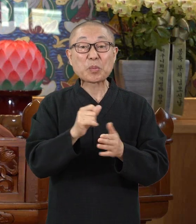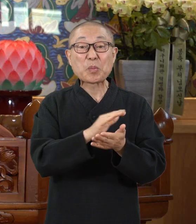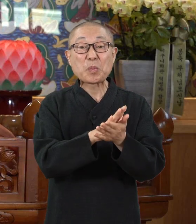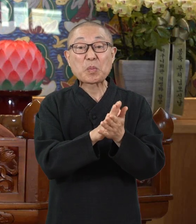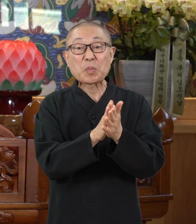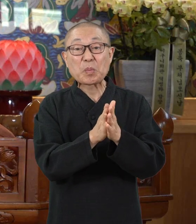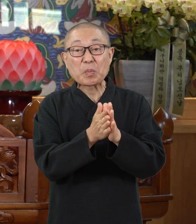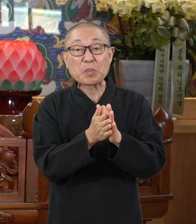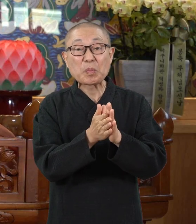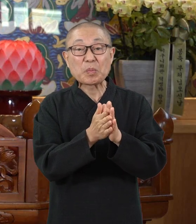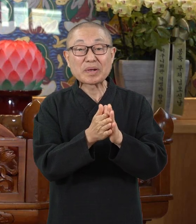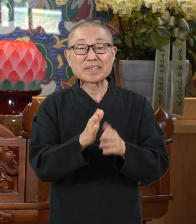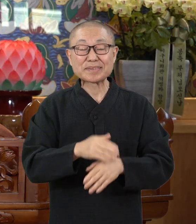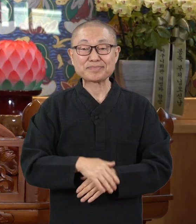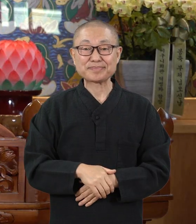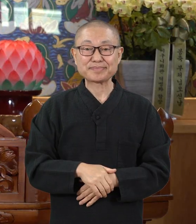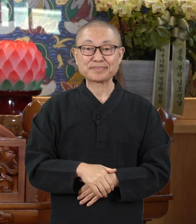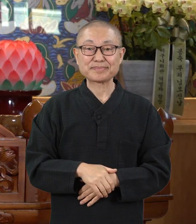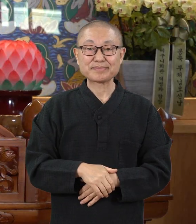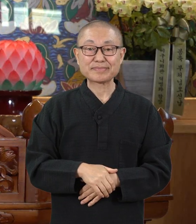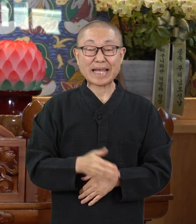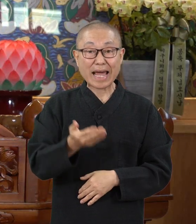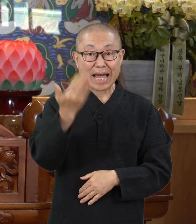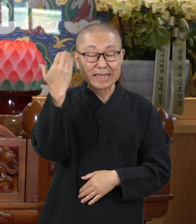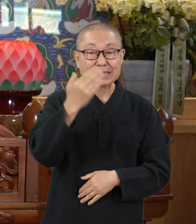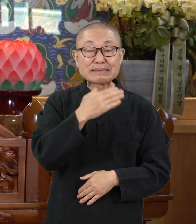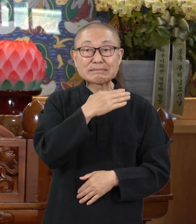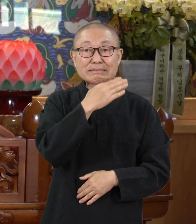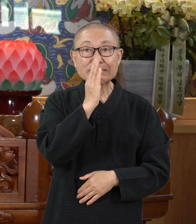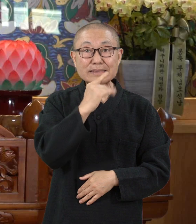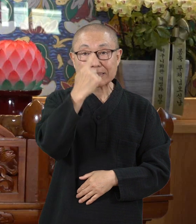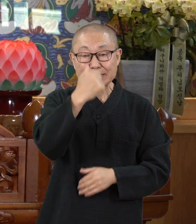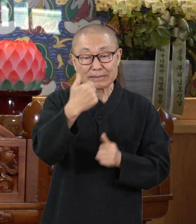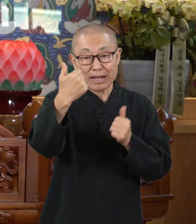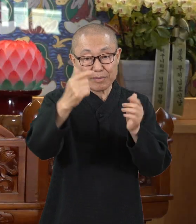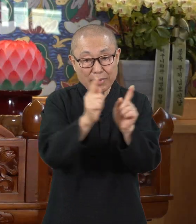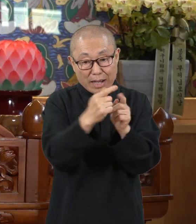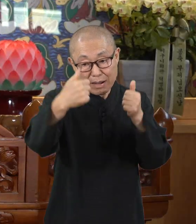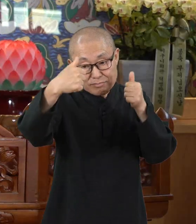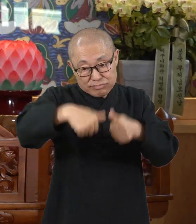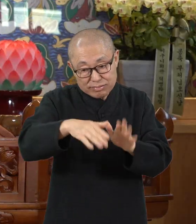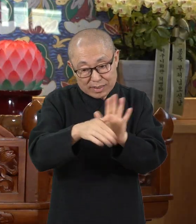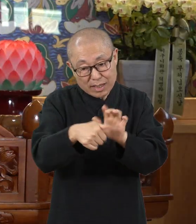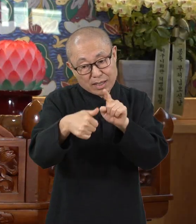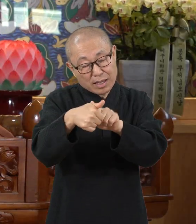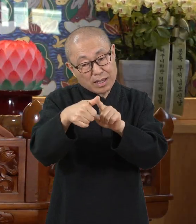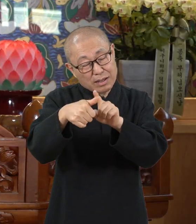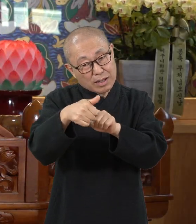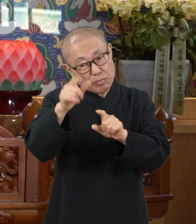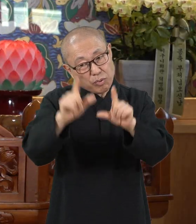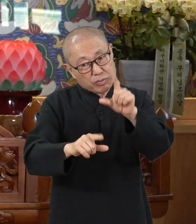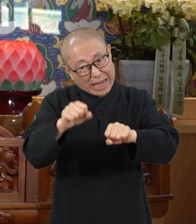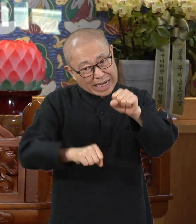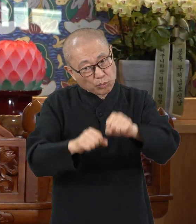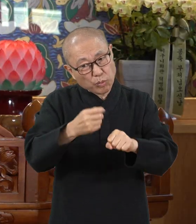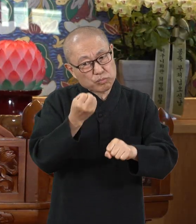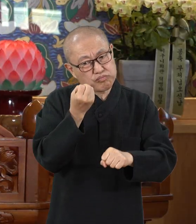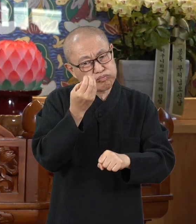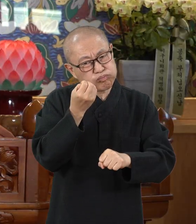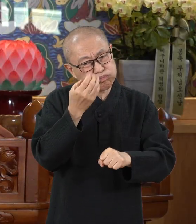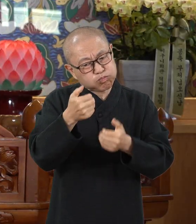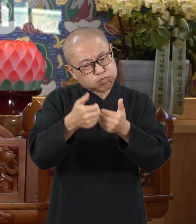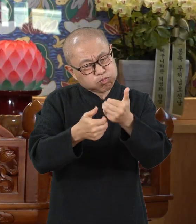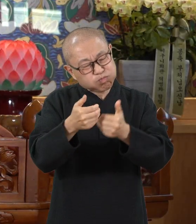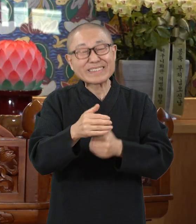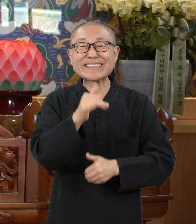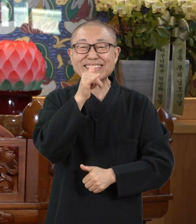잘 모르겠습니다만. 그래서 노스님들이 절을 하시면은 항상 그 절하는 모습이 뭔가 마음에